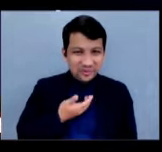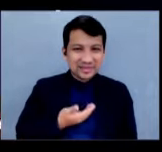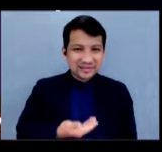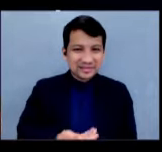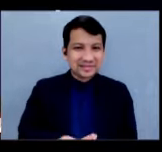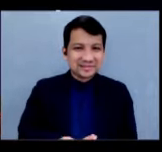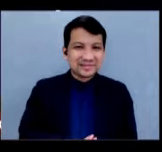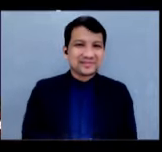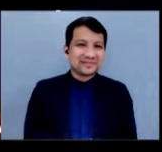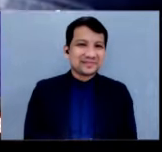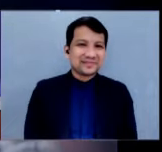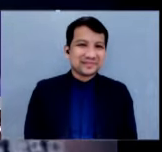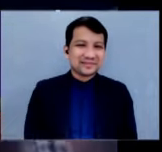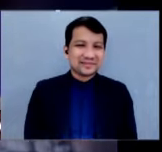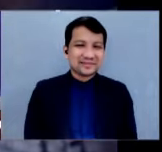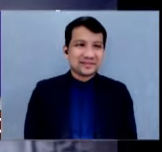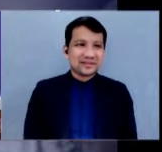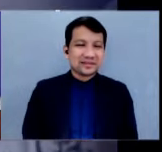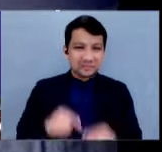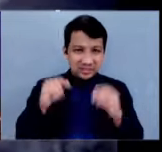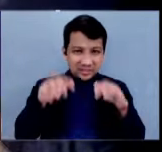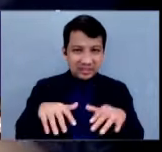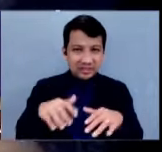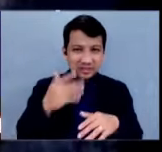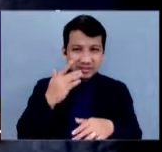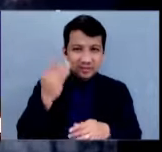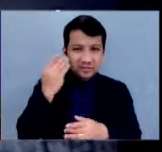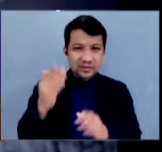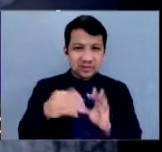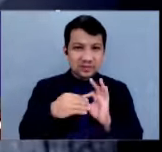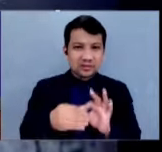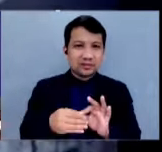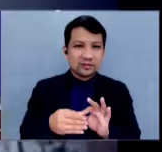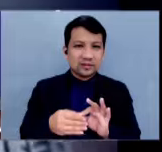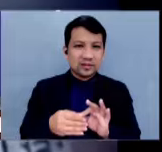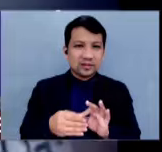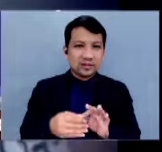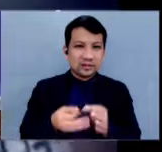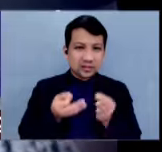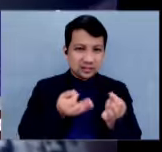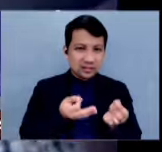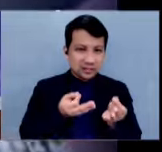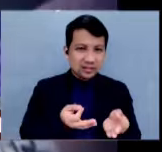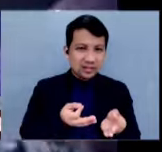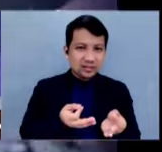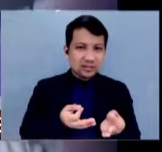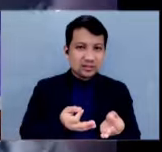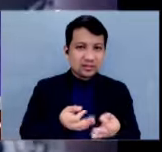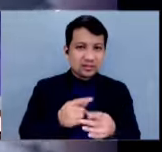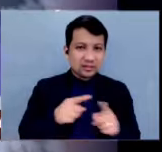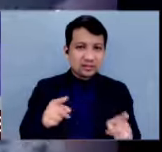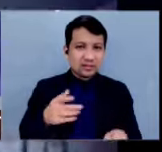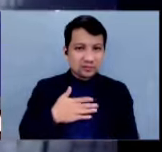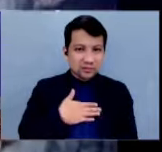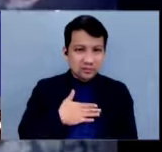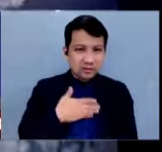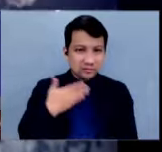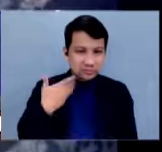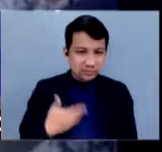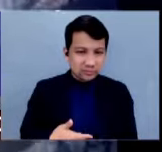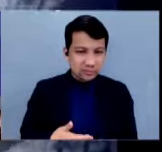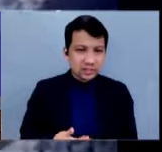gutumin? Mahiwagang salamin, ako na may pinakain. Pero bakit ako hungry